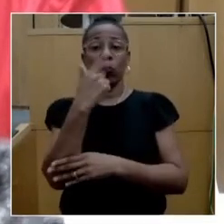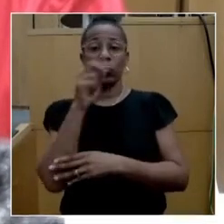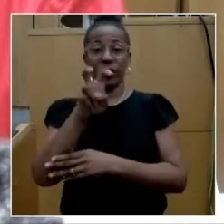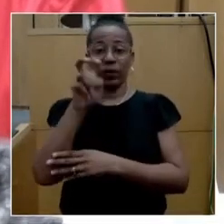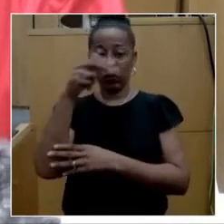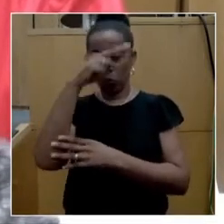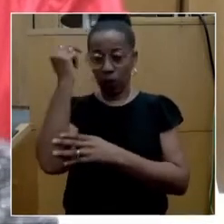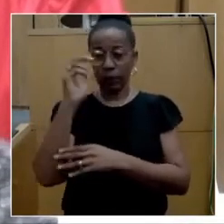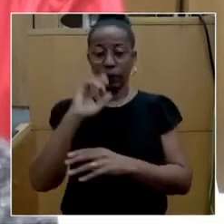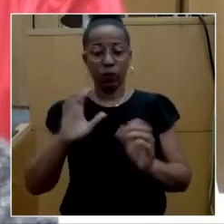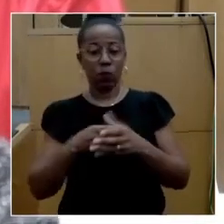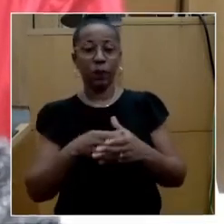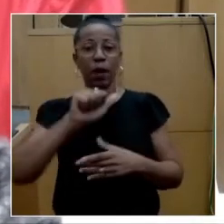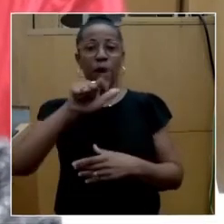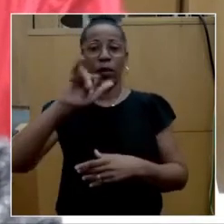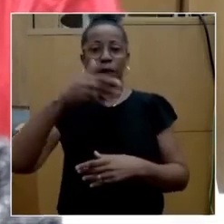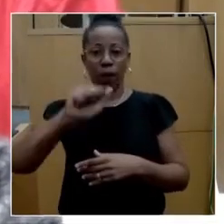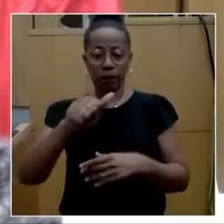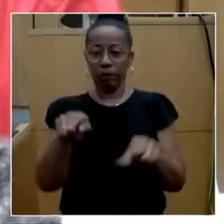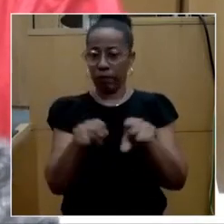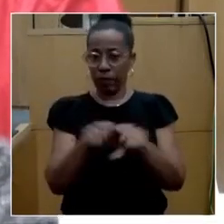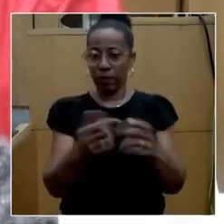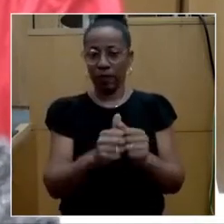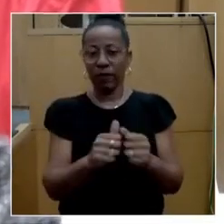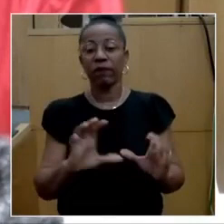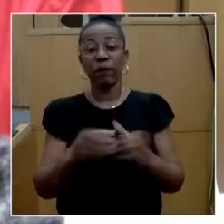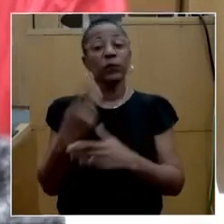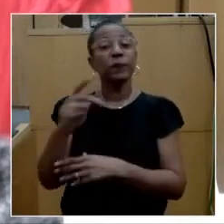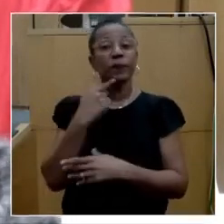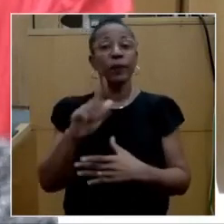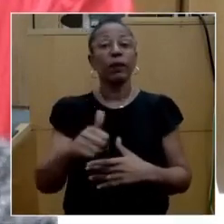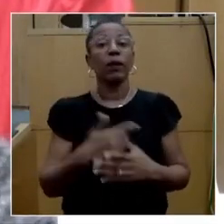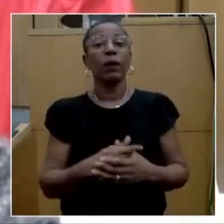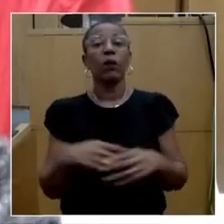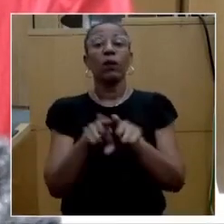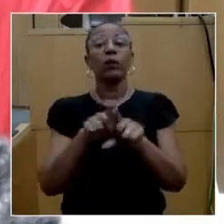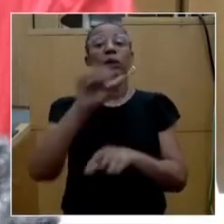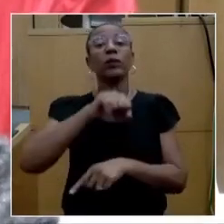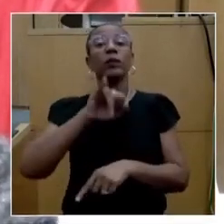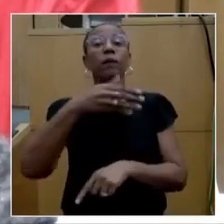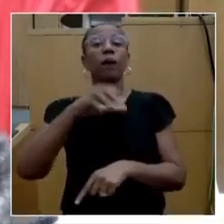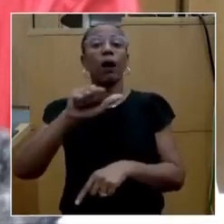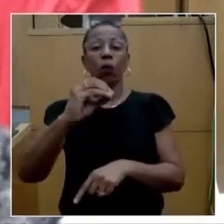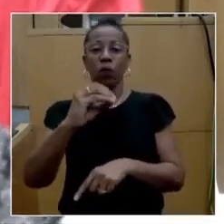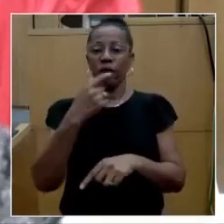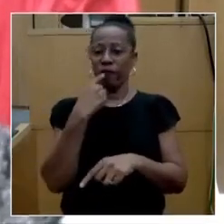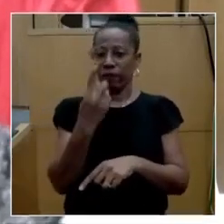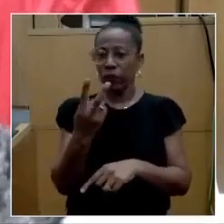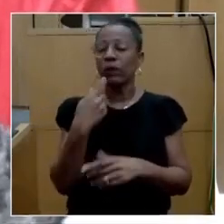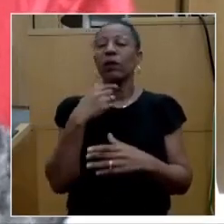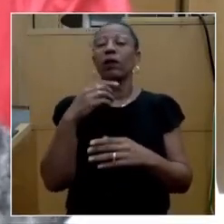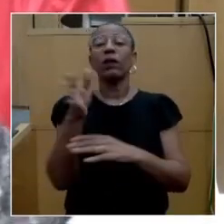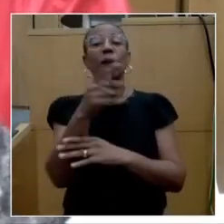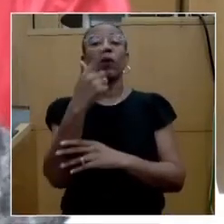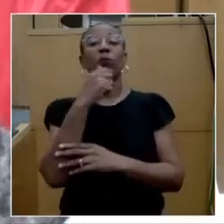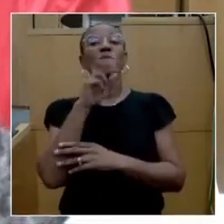d'Alima avec Guy Cabor-Masson. Journal Simao, si vous le voyez, c'est le drapeau rouge-vert-noir qui est là-dessus, que nous avons